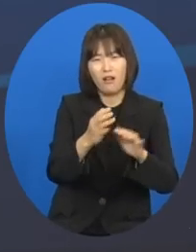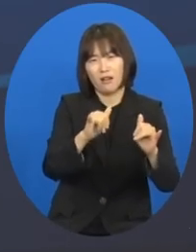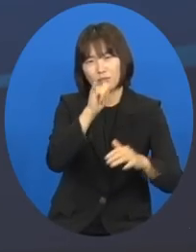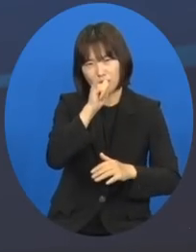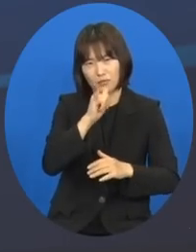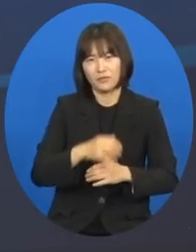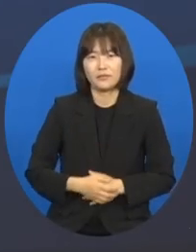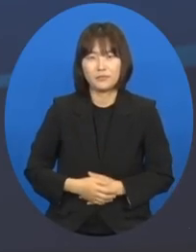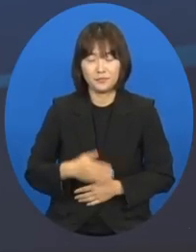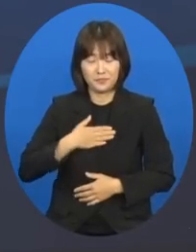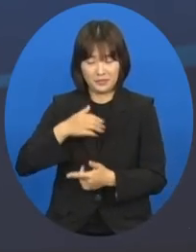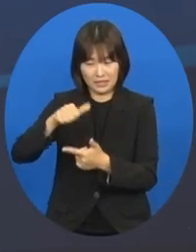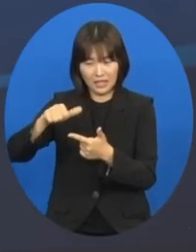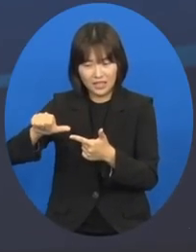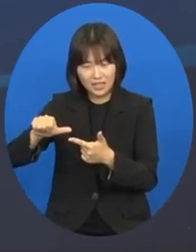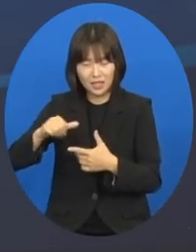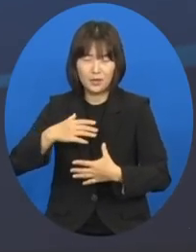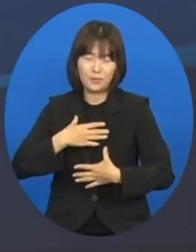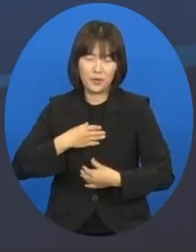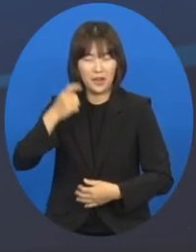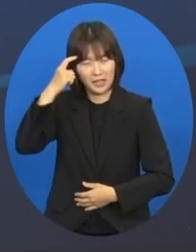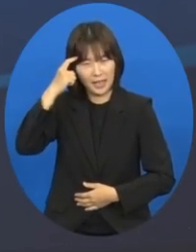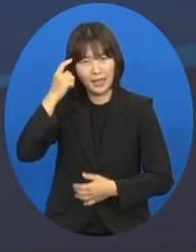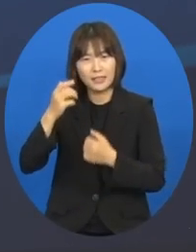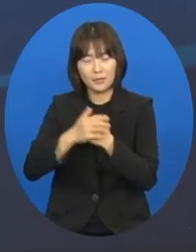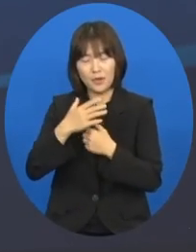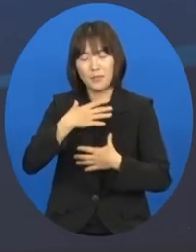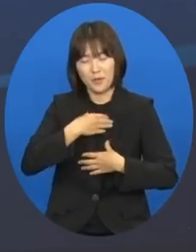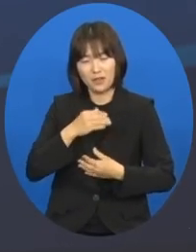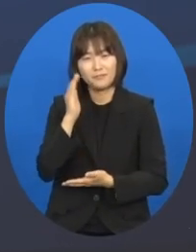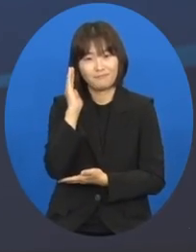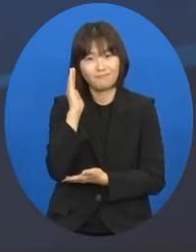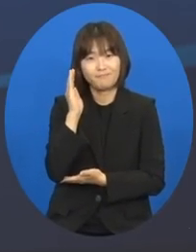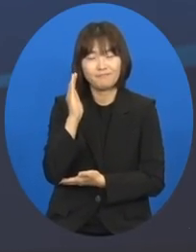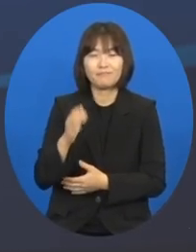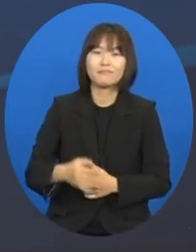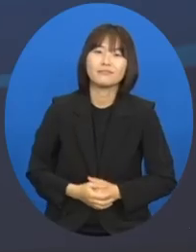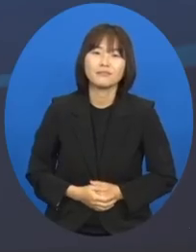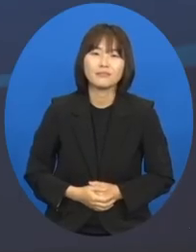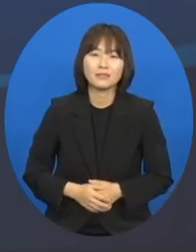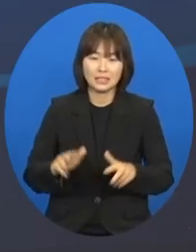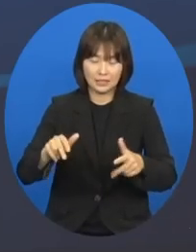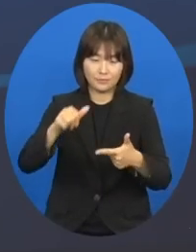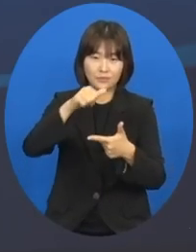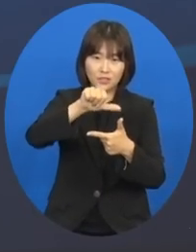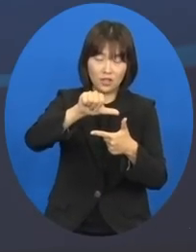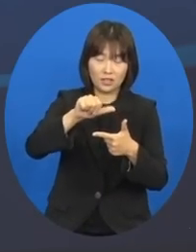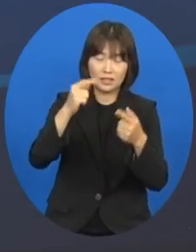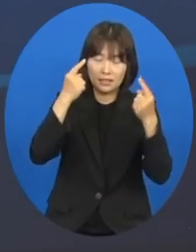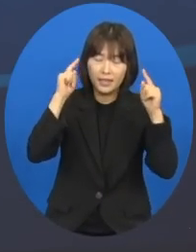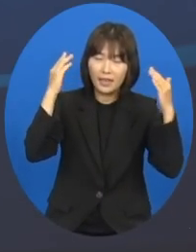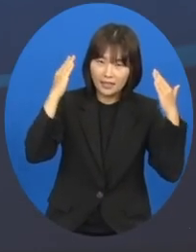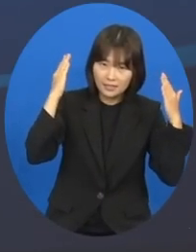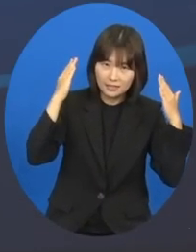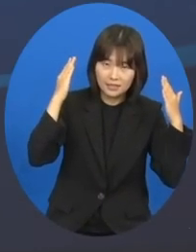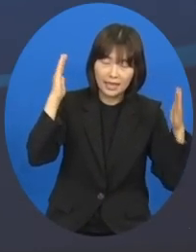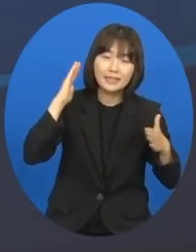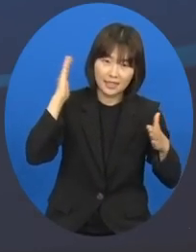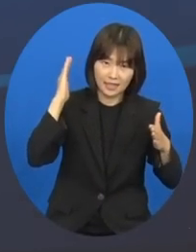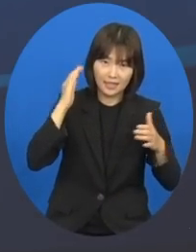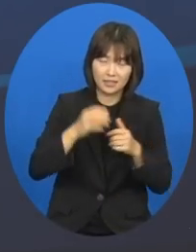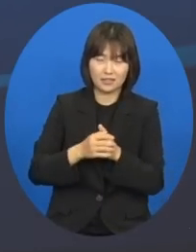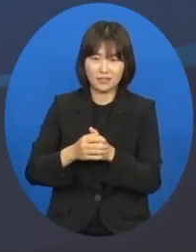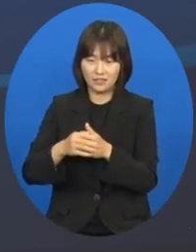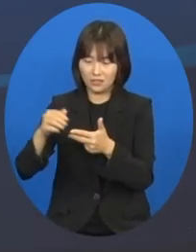저희 아이들은 너무 편하게 생각하기 때문에 저도 편하게 얘기합니다 지금 첫째는 대학생이고 둘째는 이제 고3이